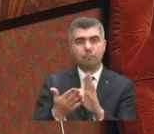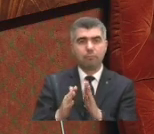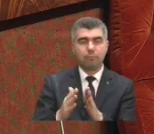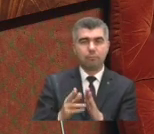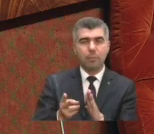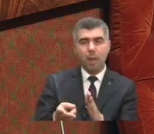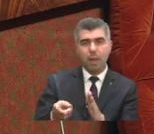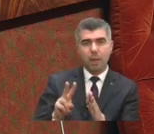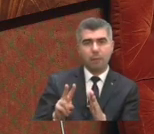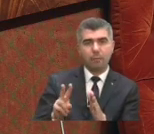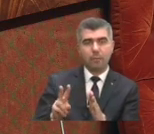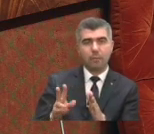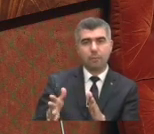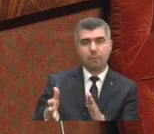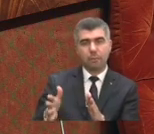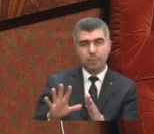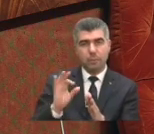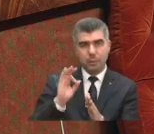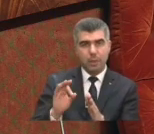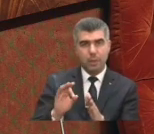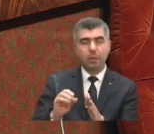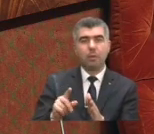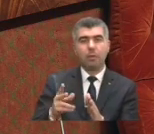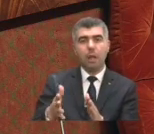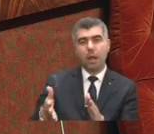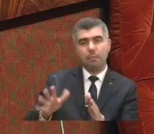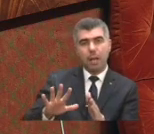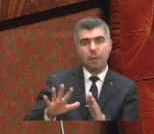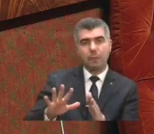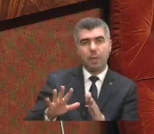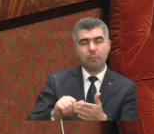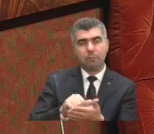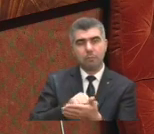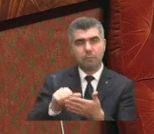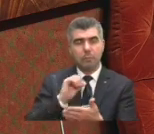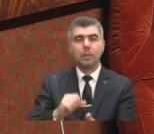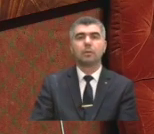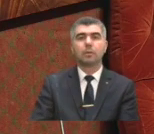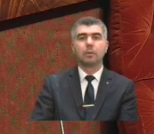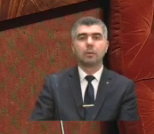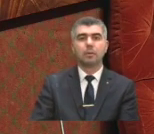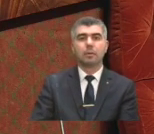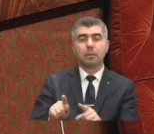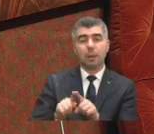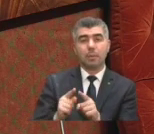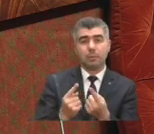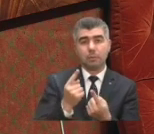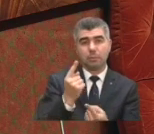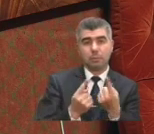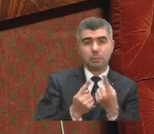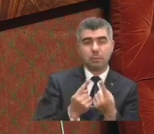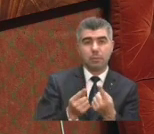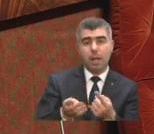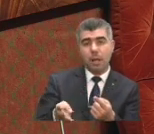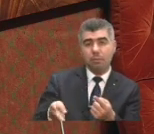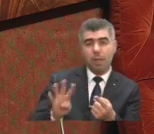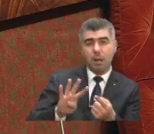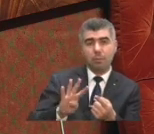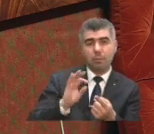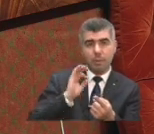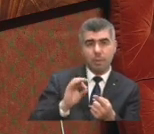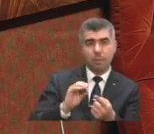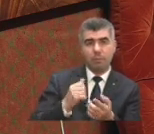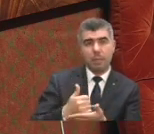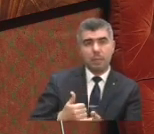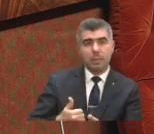2500 حتى 5000 درهم العجلة، دعم إنتاج العجلات الحلوب من الأصناف الأصيلة محليا 4000 درهم، وهذا راه دعم